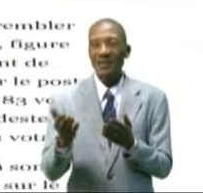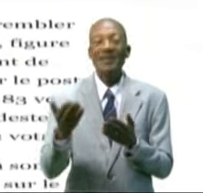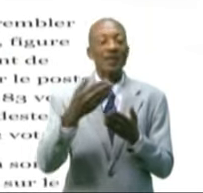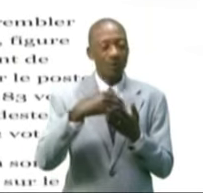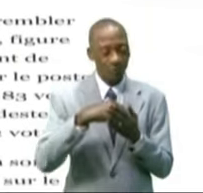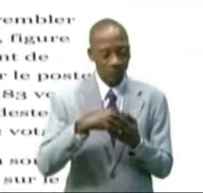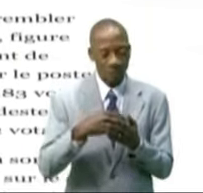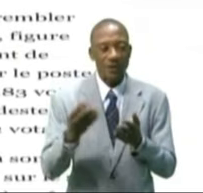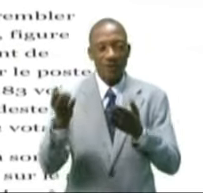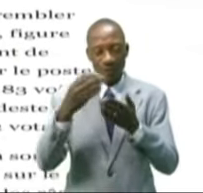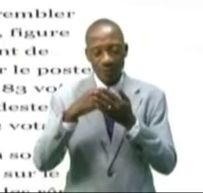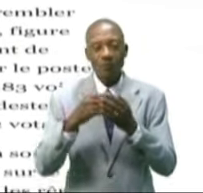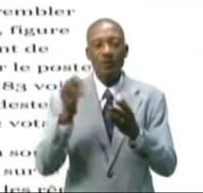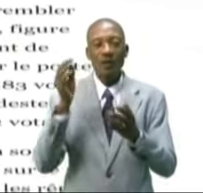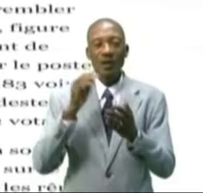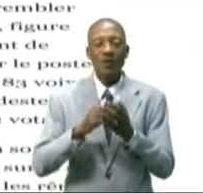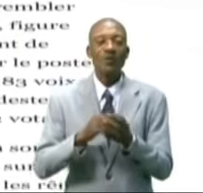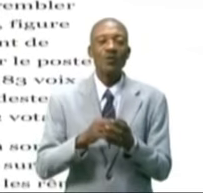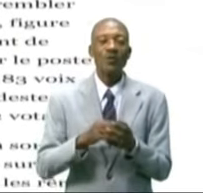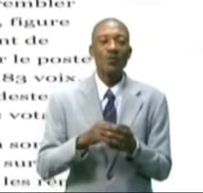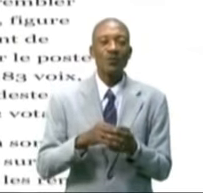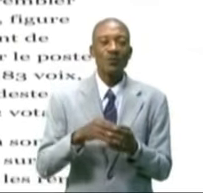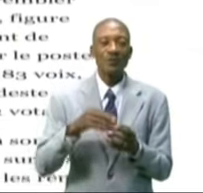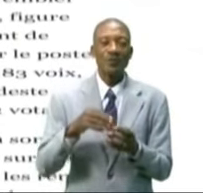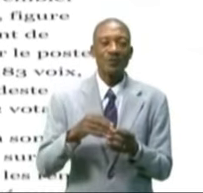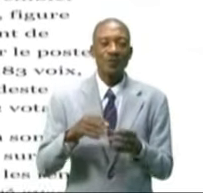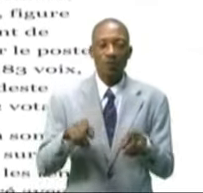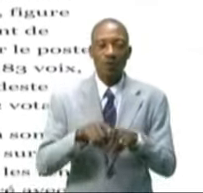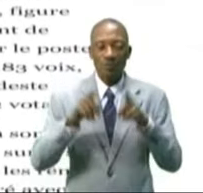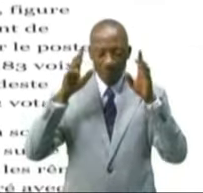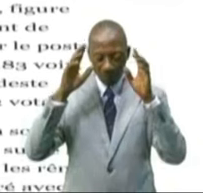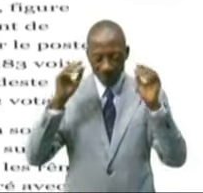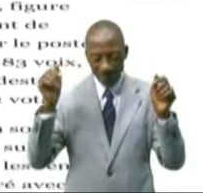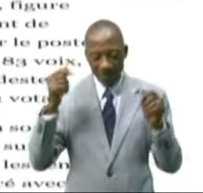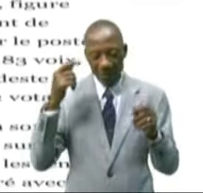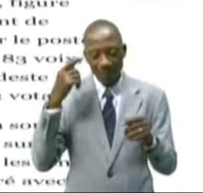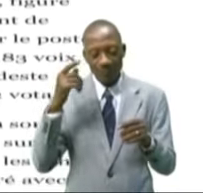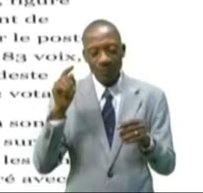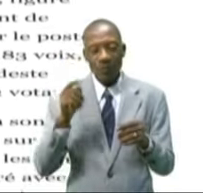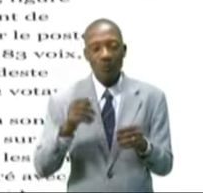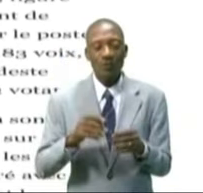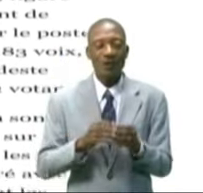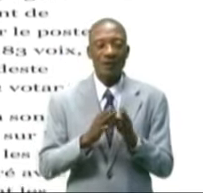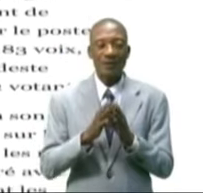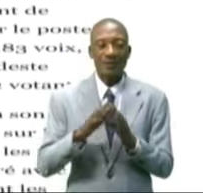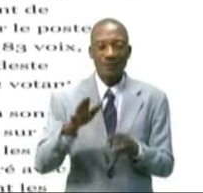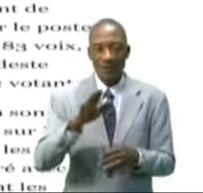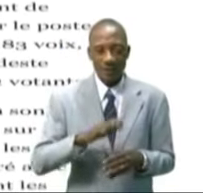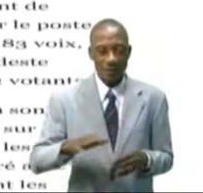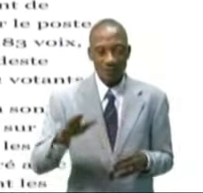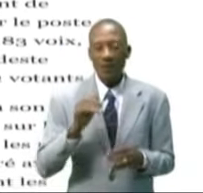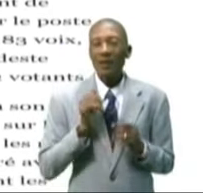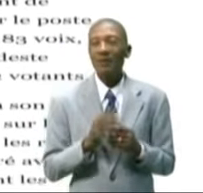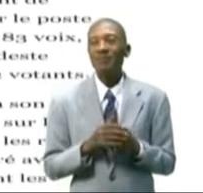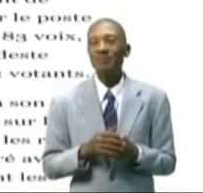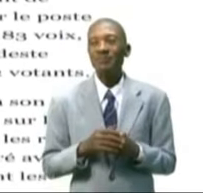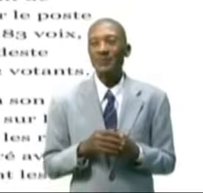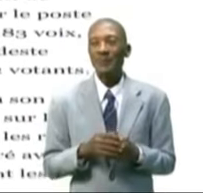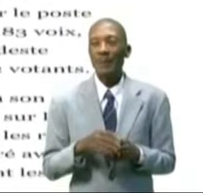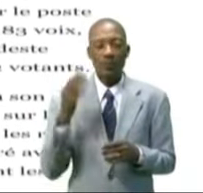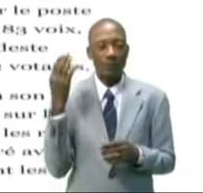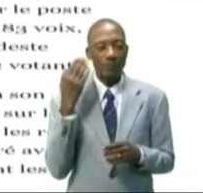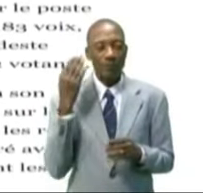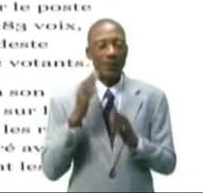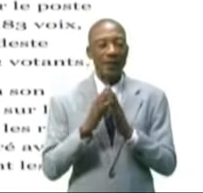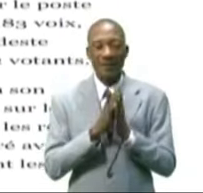5RDC.com. C'est un retournement de situation qui fait trembler les murs du Palais du Peuple 15 ans après sa démission forcée suite à